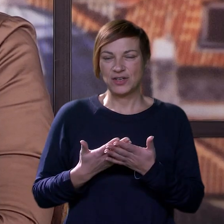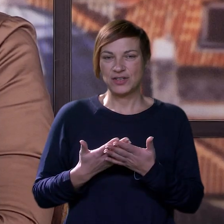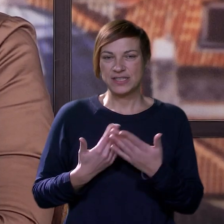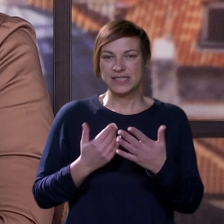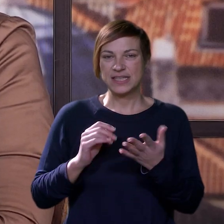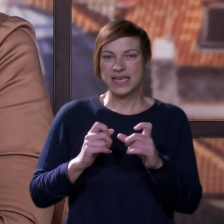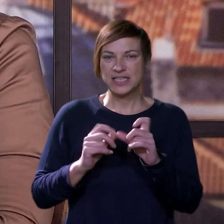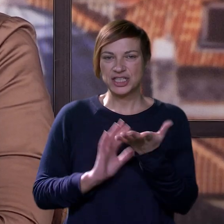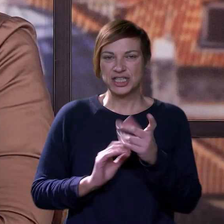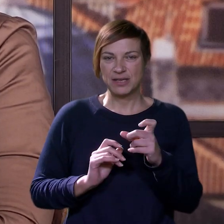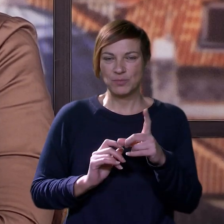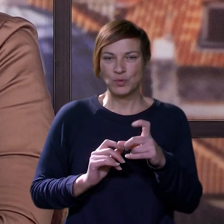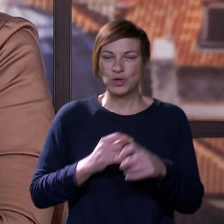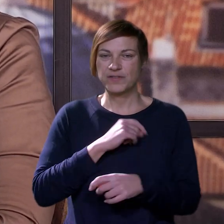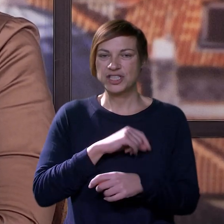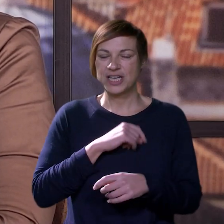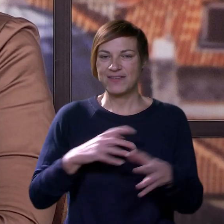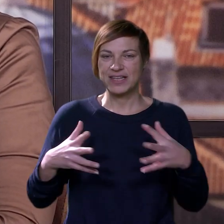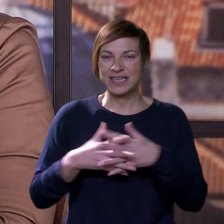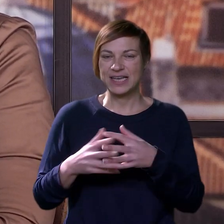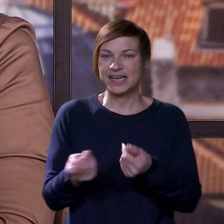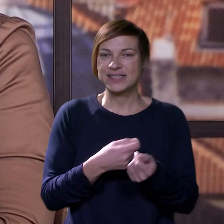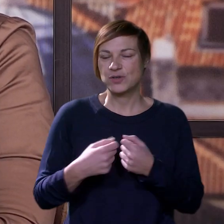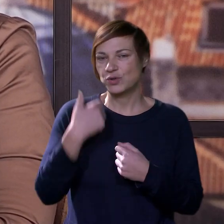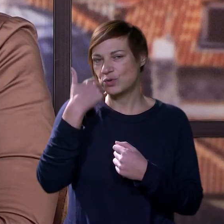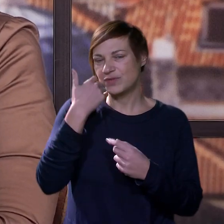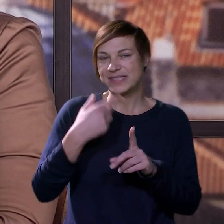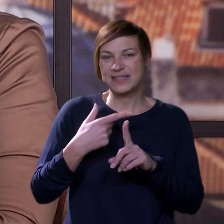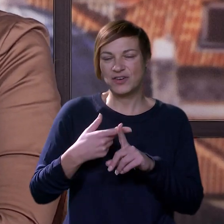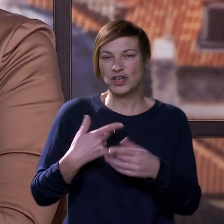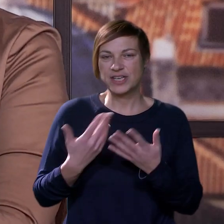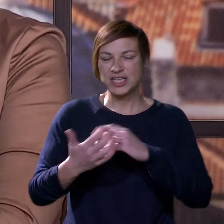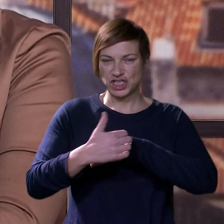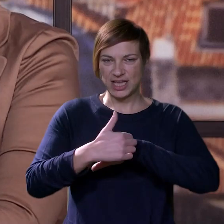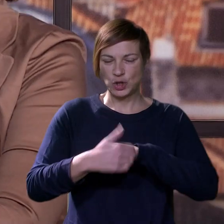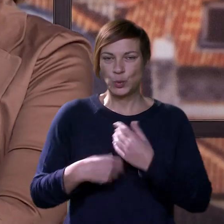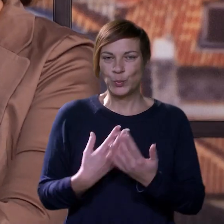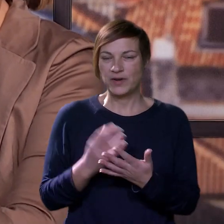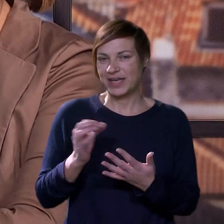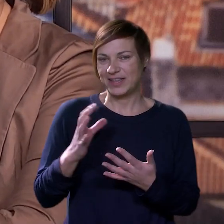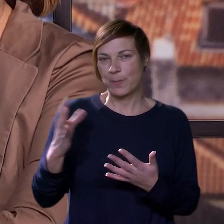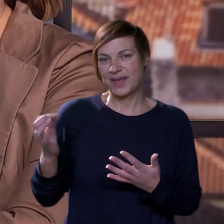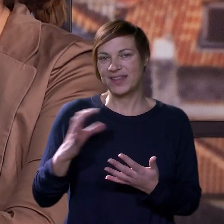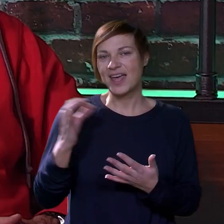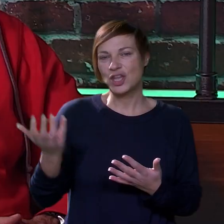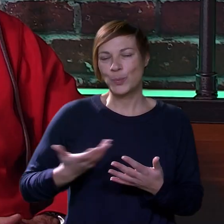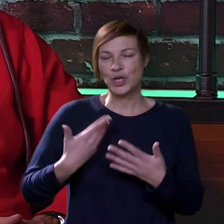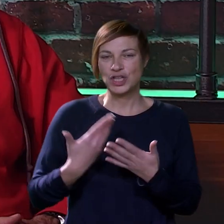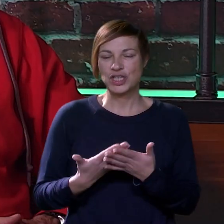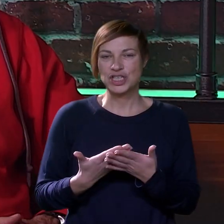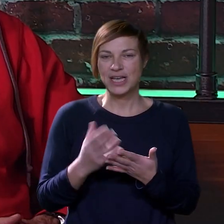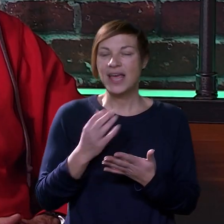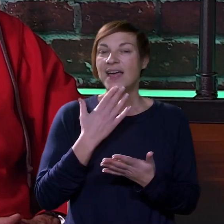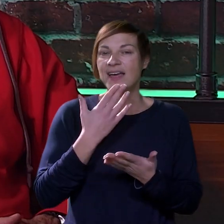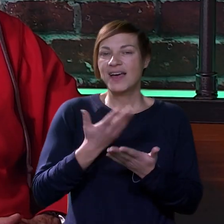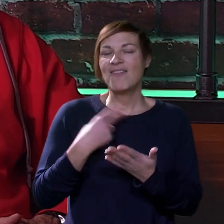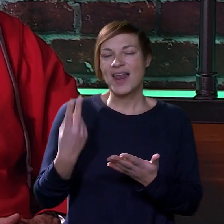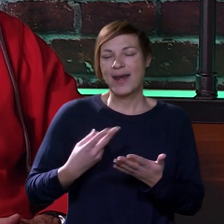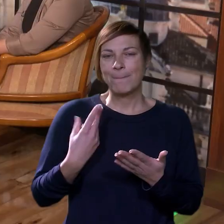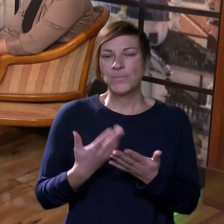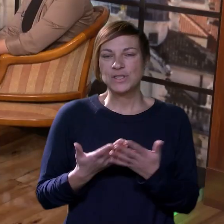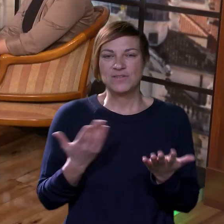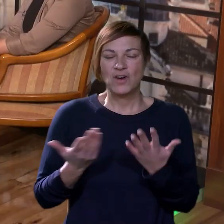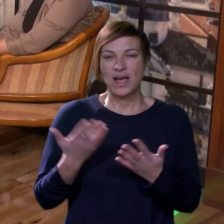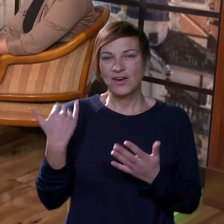je Živko Šimunović, ravnatelj Gradskog društva Crvenog križa Dubrovnik. Dobar dan i dobro nam došli. Dobar dan, hvala na